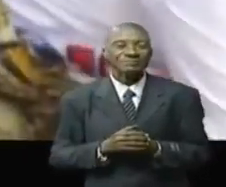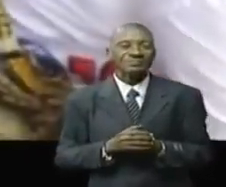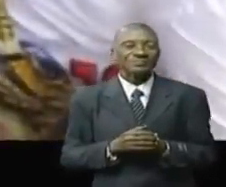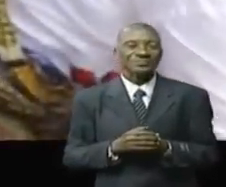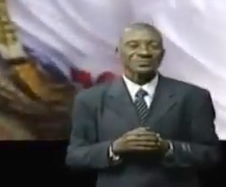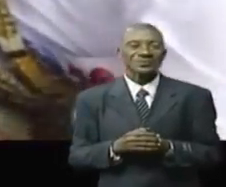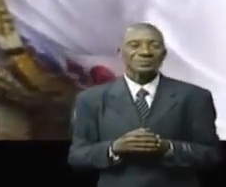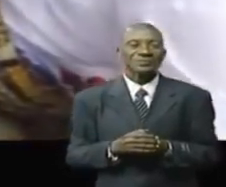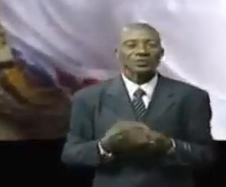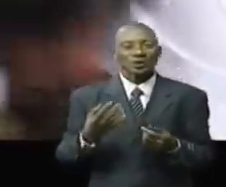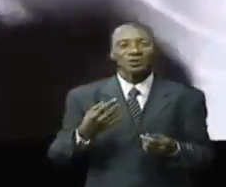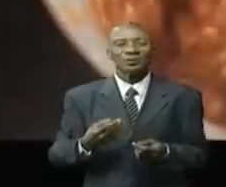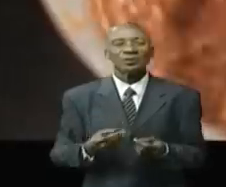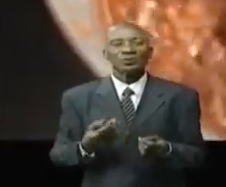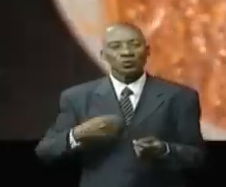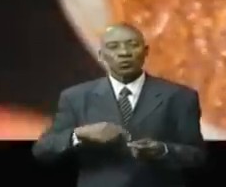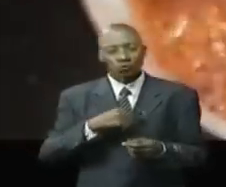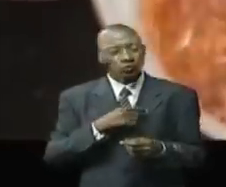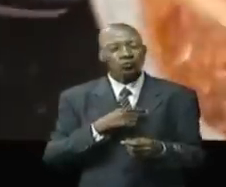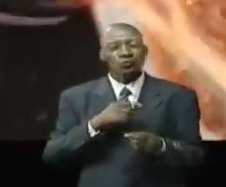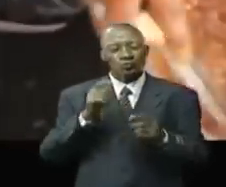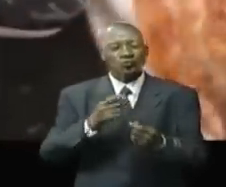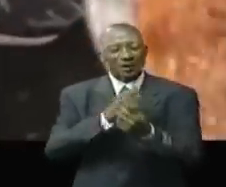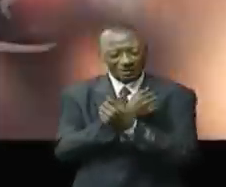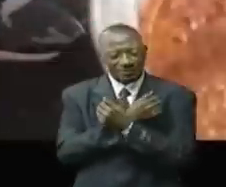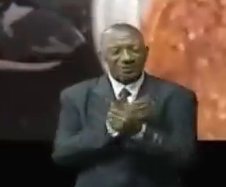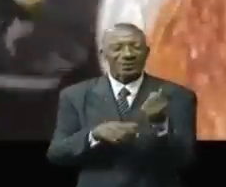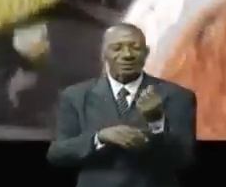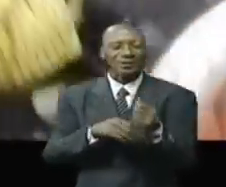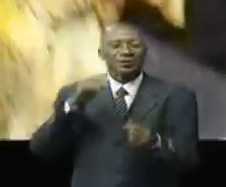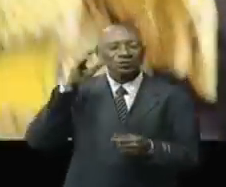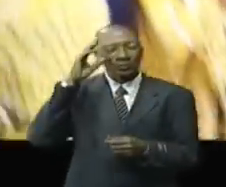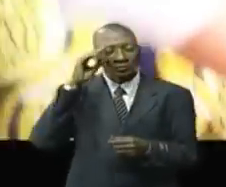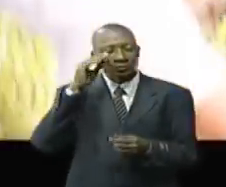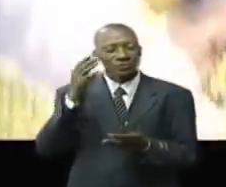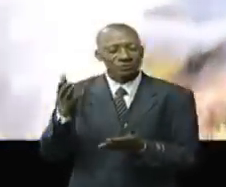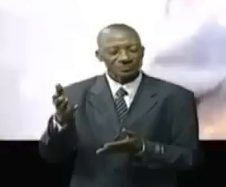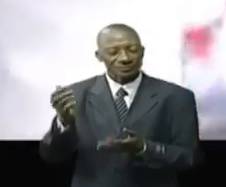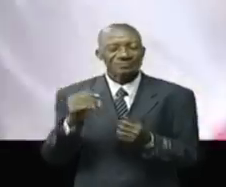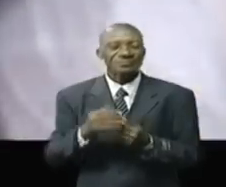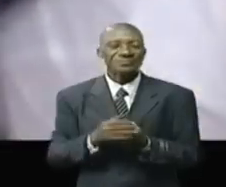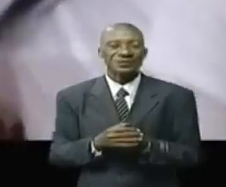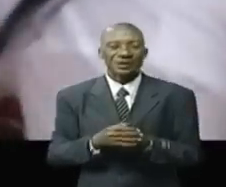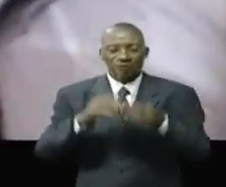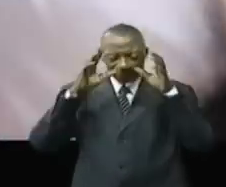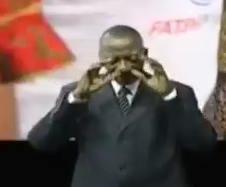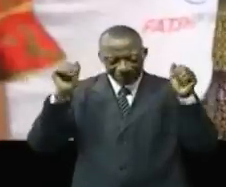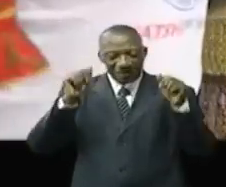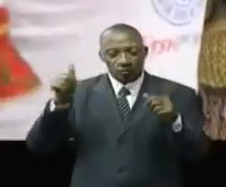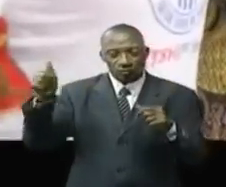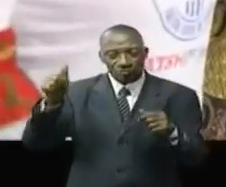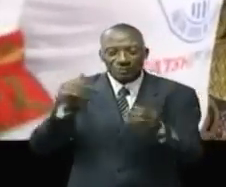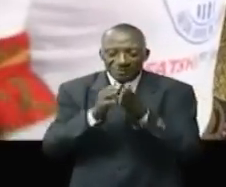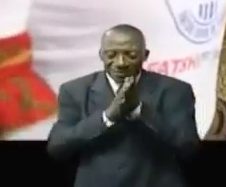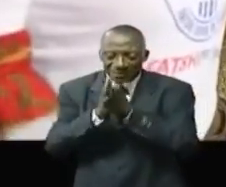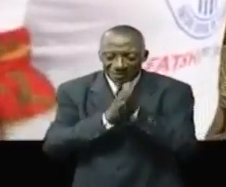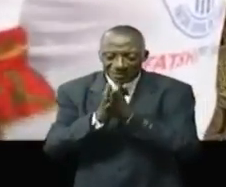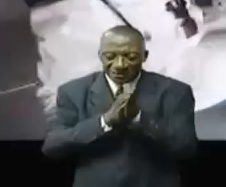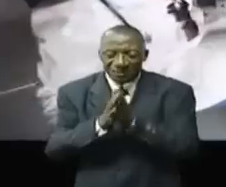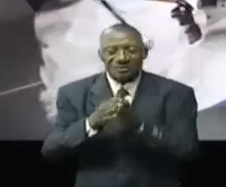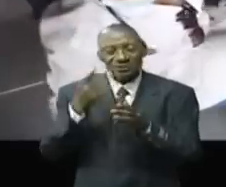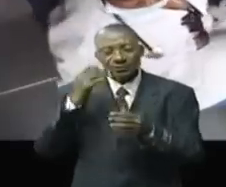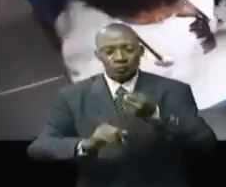de cœur partagés. Belle coïncidence avec la naissance du chef de l'État Félix Antoine Tshisekedi. Pour Fanny